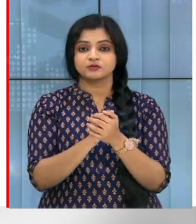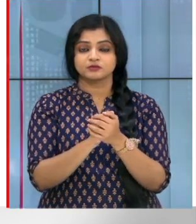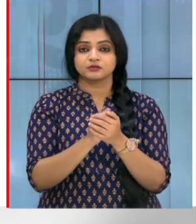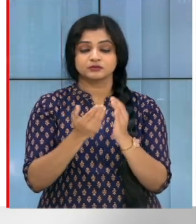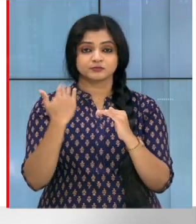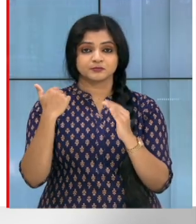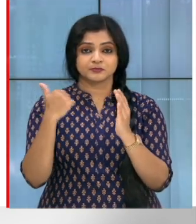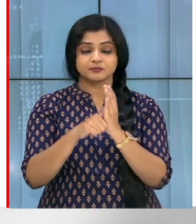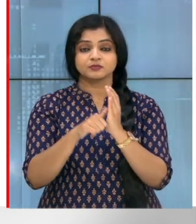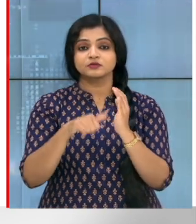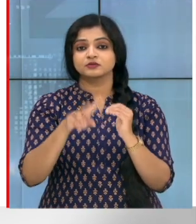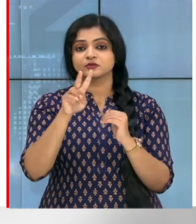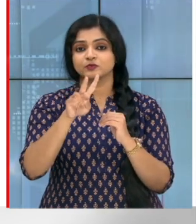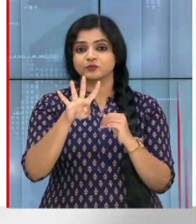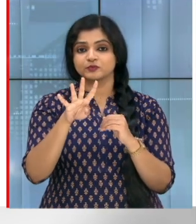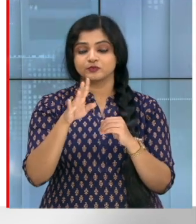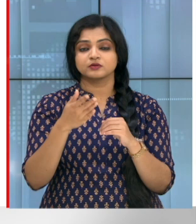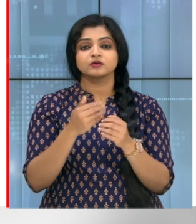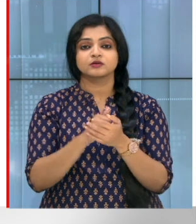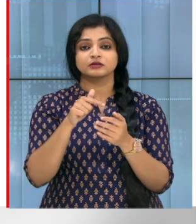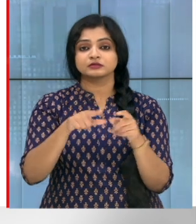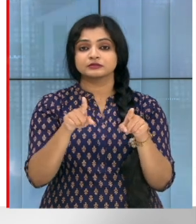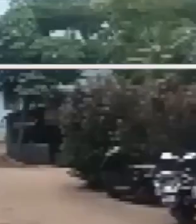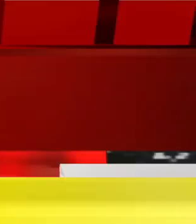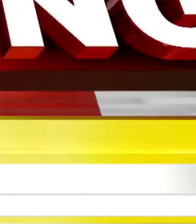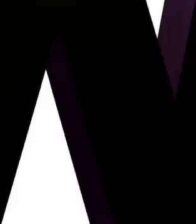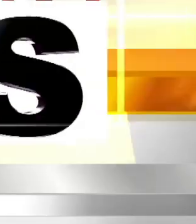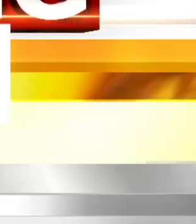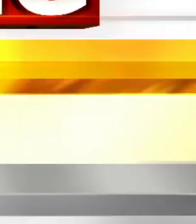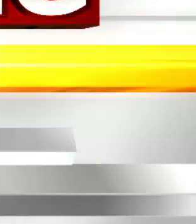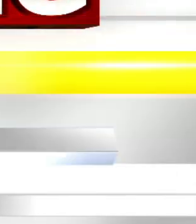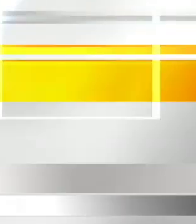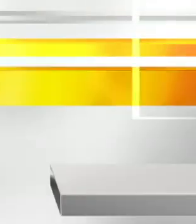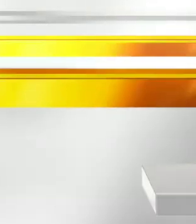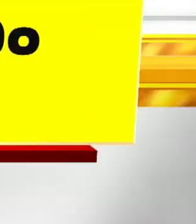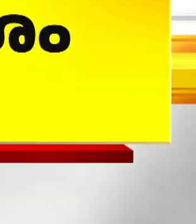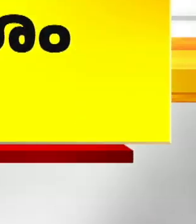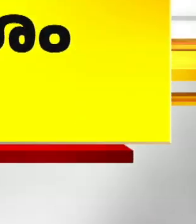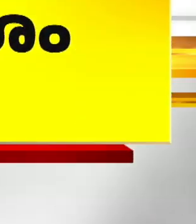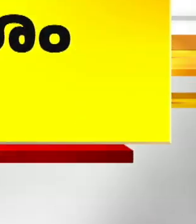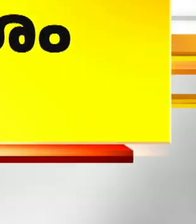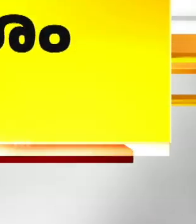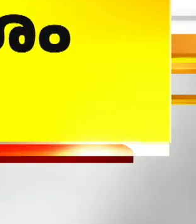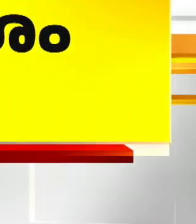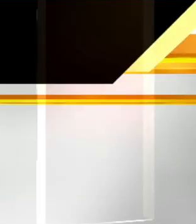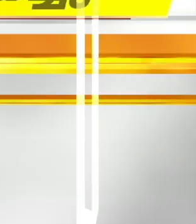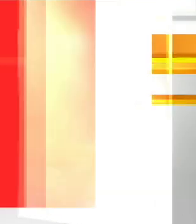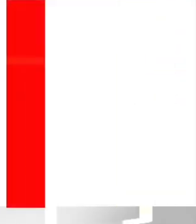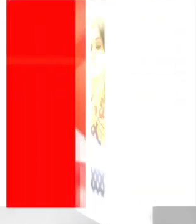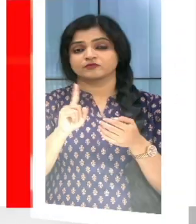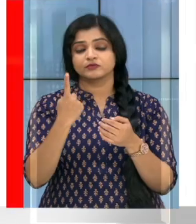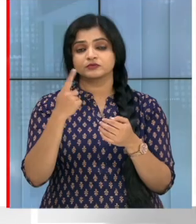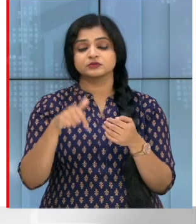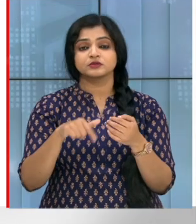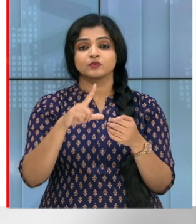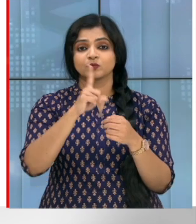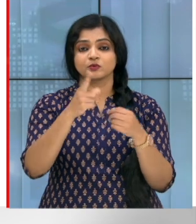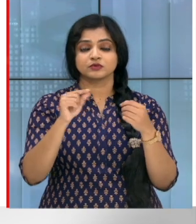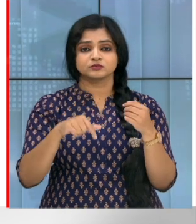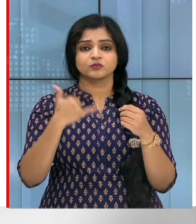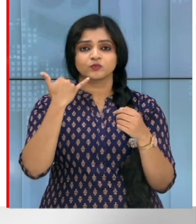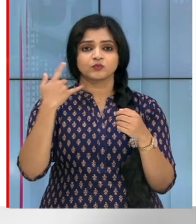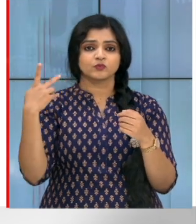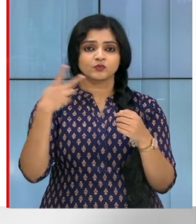മാസം 24-ാം തീയതിയാണ് ഇത്തരത്തിൽ അശ്ലീല സന്ദേശം അയച്ചത്. ആദ്യം രണ്ട് നമ്പറിൽ നിന്ന് വാട്സപ്പിൽ ഓഡിയോ കോൾ വന്നിരുന്നു.